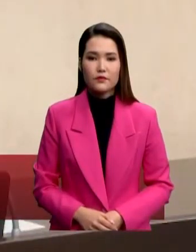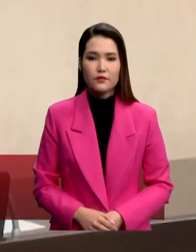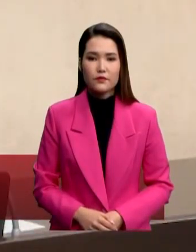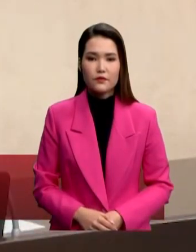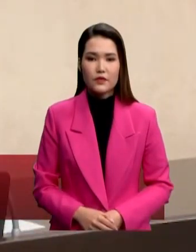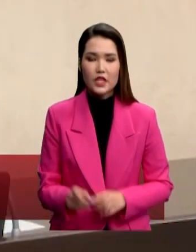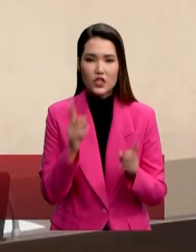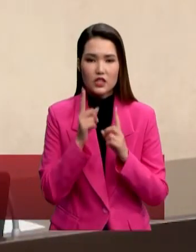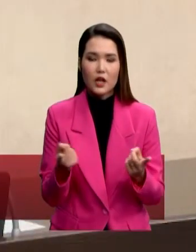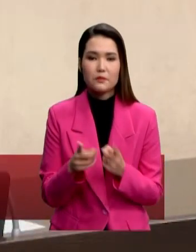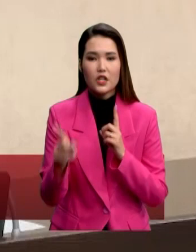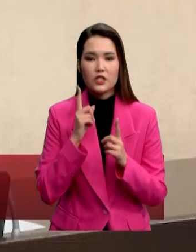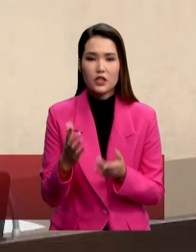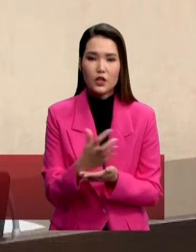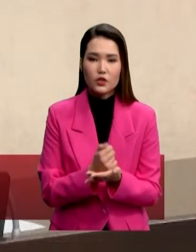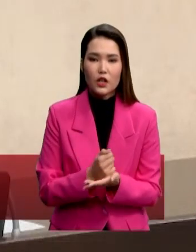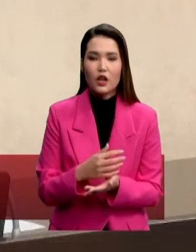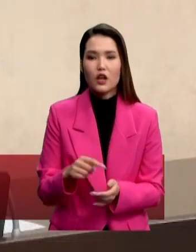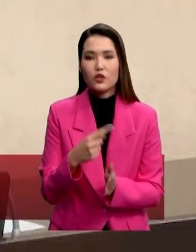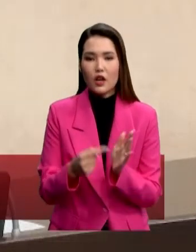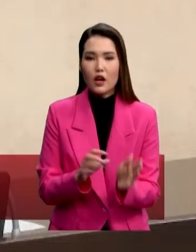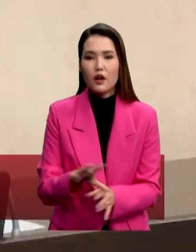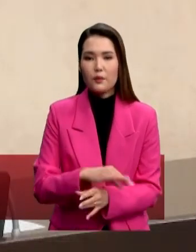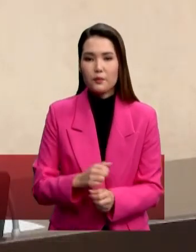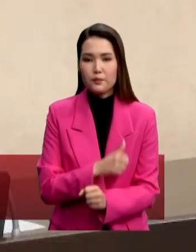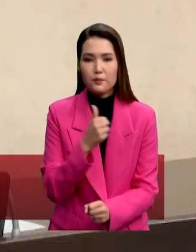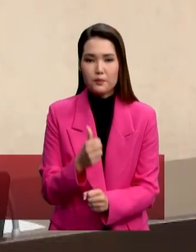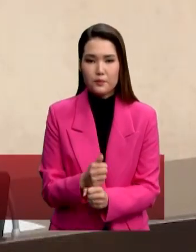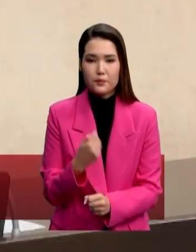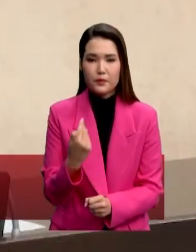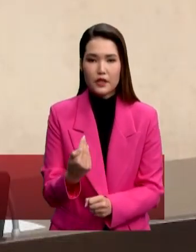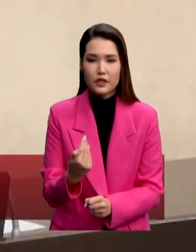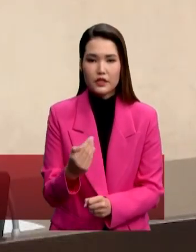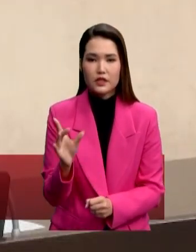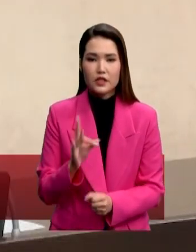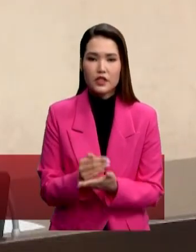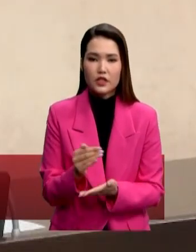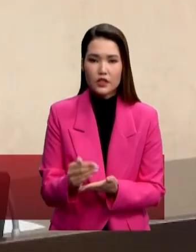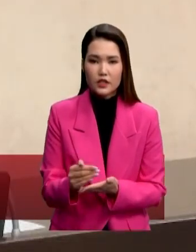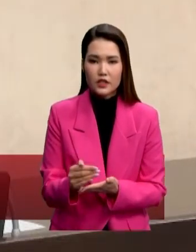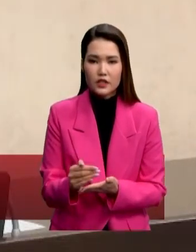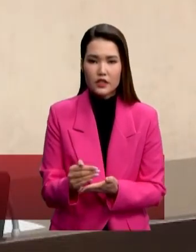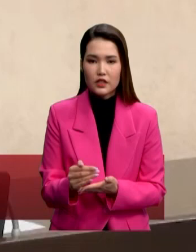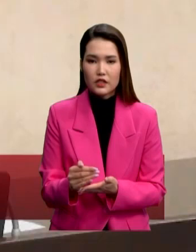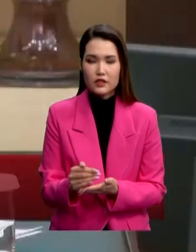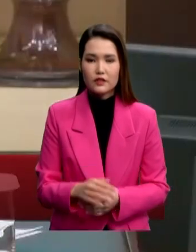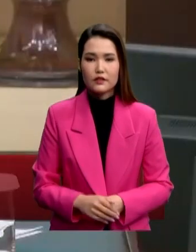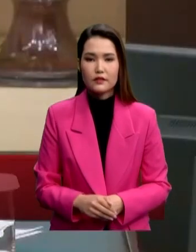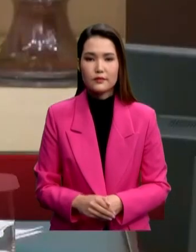Жиналған жоқпыз ғой. Сондықтан жауаптарды нақты бергендер дұрыс деп есептеймін. Рахмет. Жауап бере аласыз